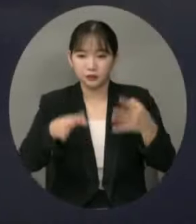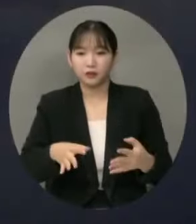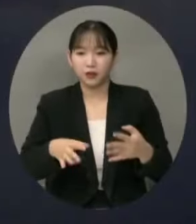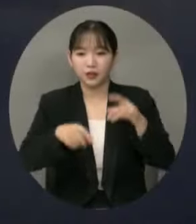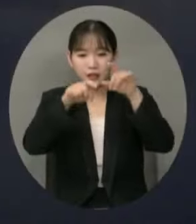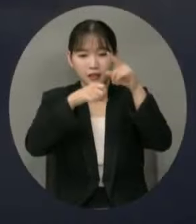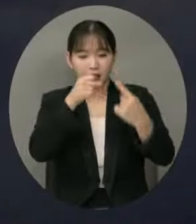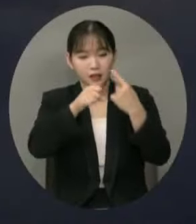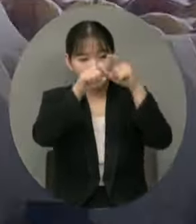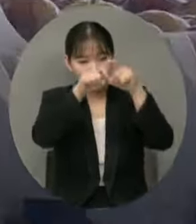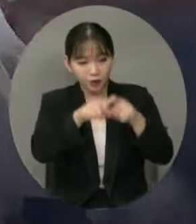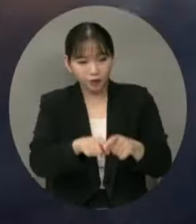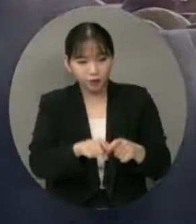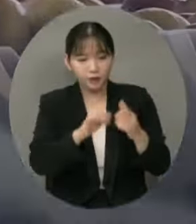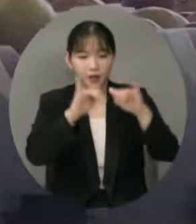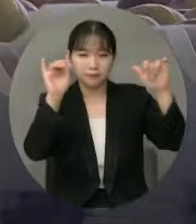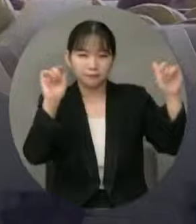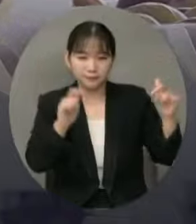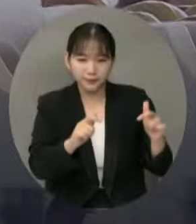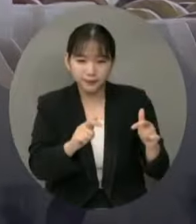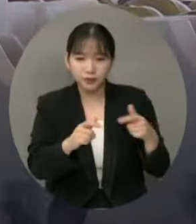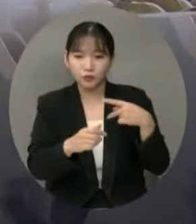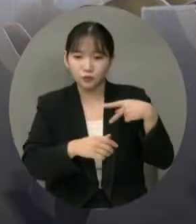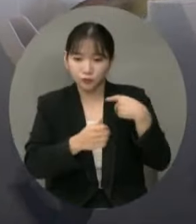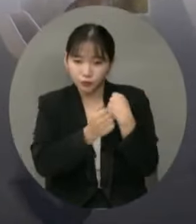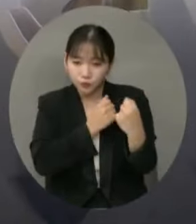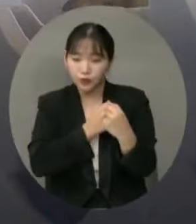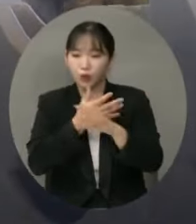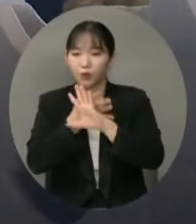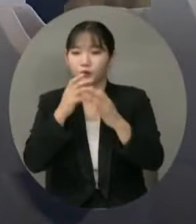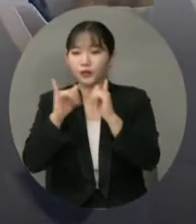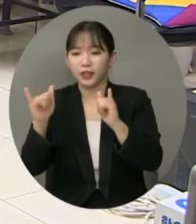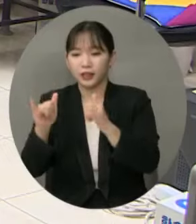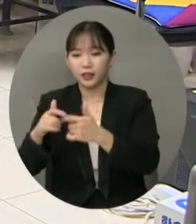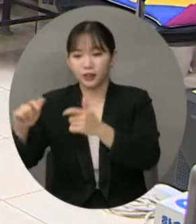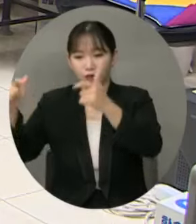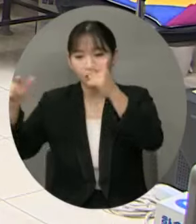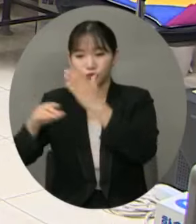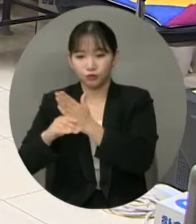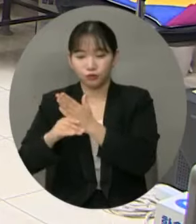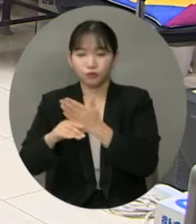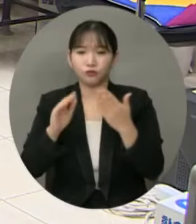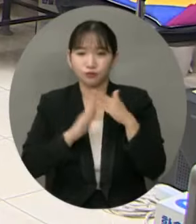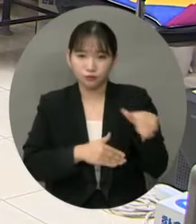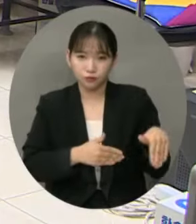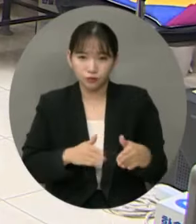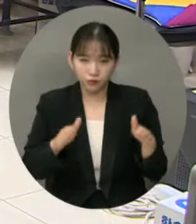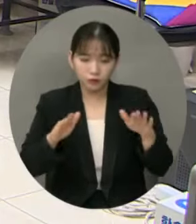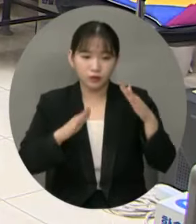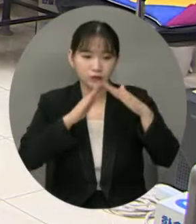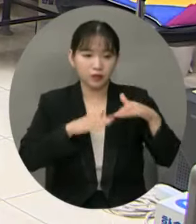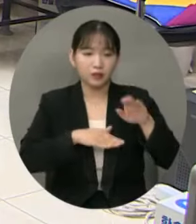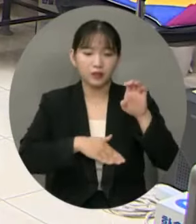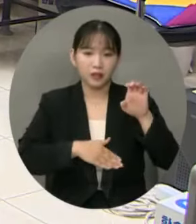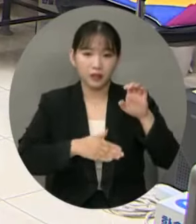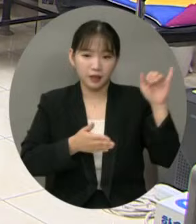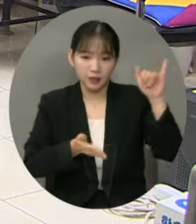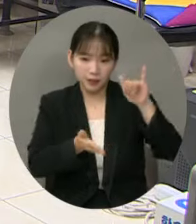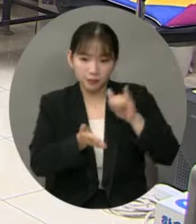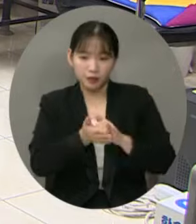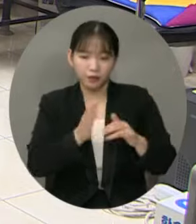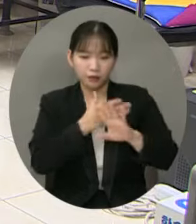연평균 인구가 감소하는 사이에도 외국인 비율은 꾸준히 늘고 있습니다 전라남도는 우선 전남 이민 외국인